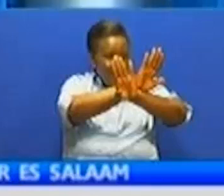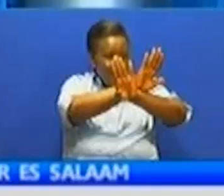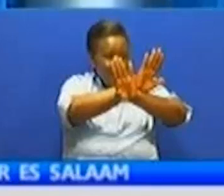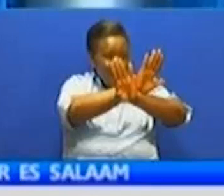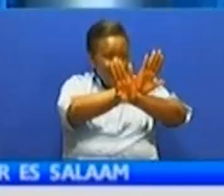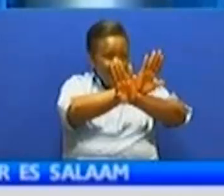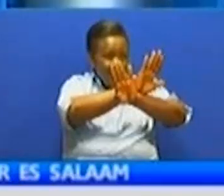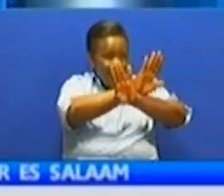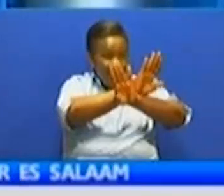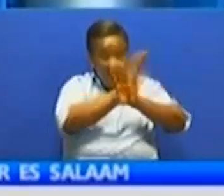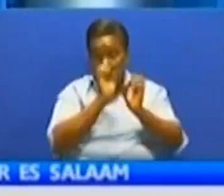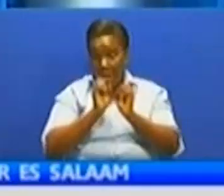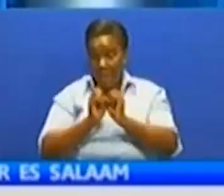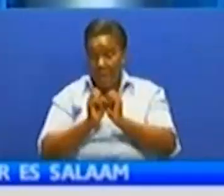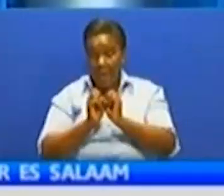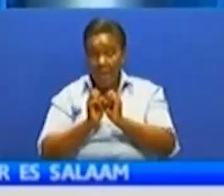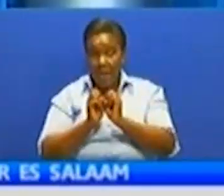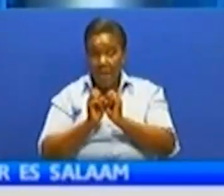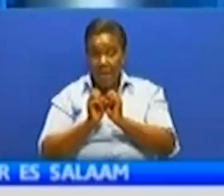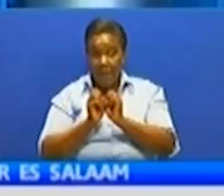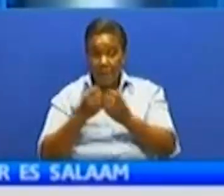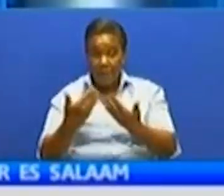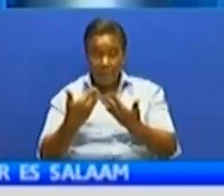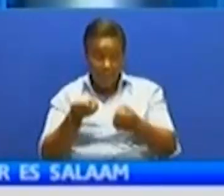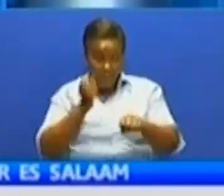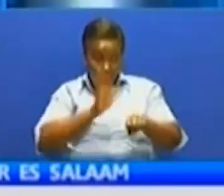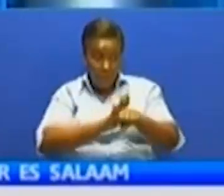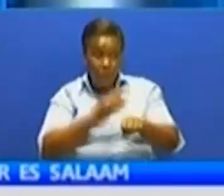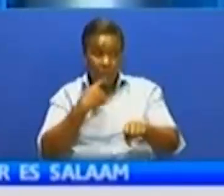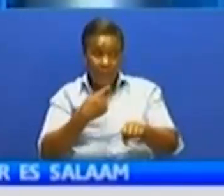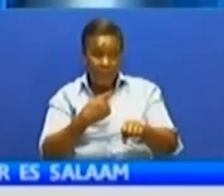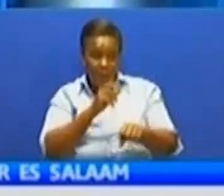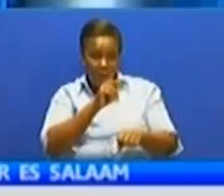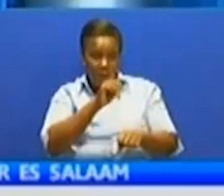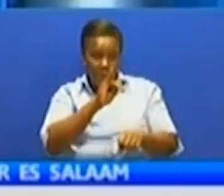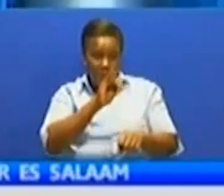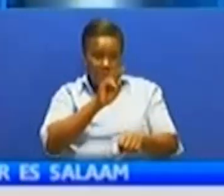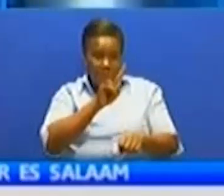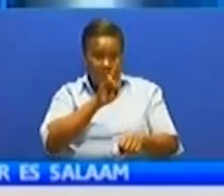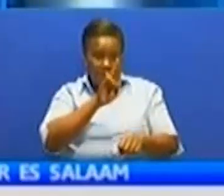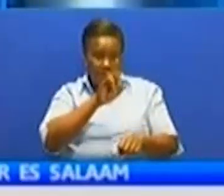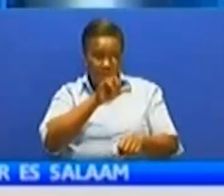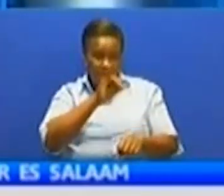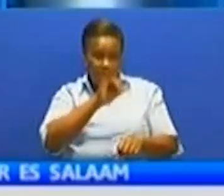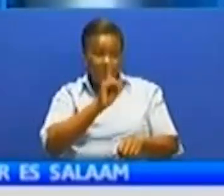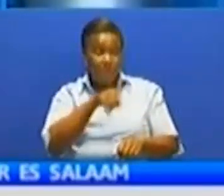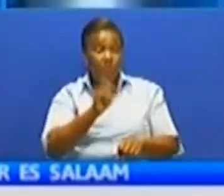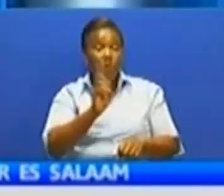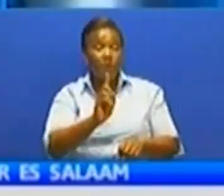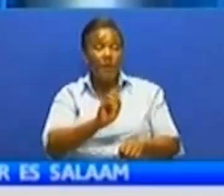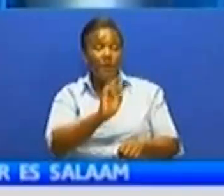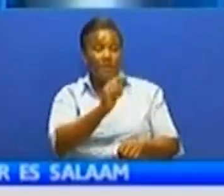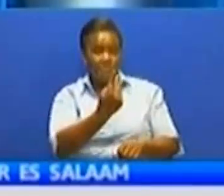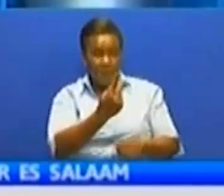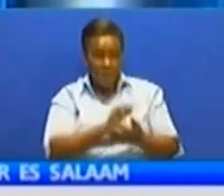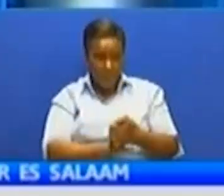kizito. Sasa swala kubwa la kuelewa kisayansi ni kwamba kivuli, kawaida kuna vivuli vya aina mbili. Ukiangalia ukingoni mwa